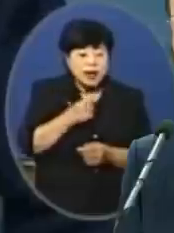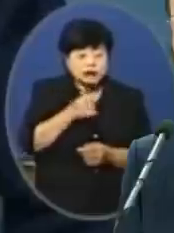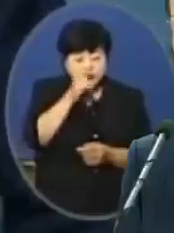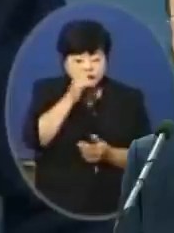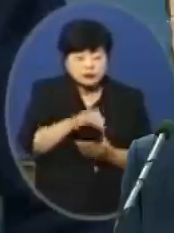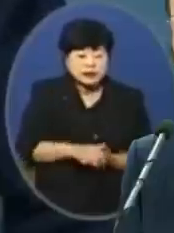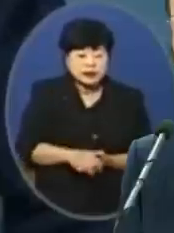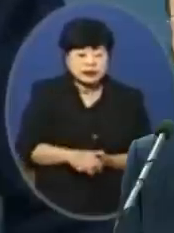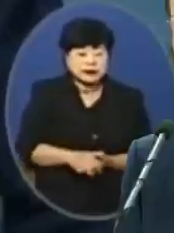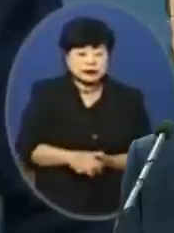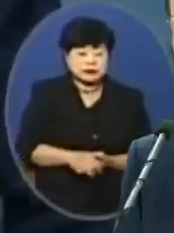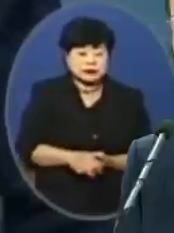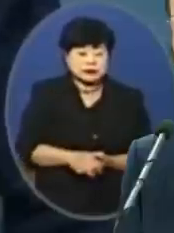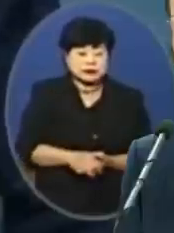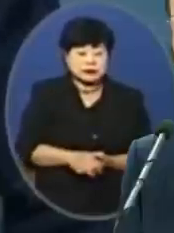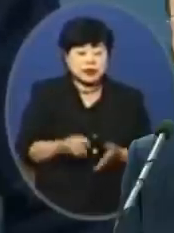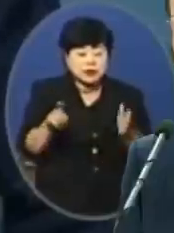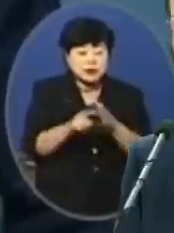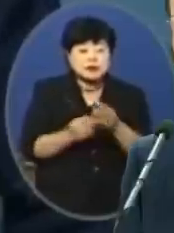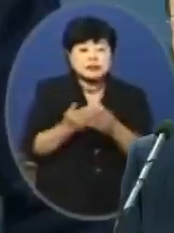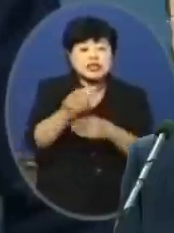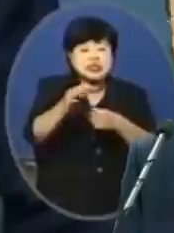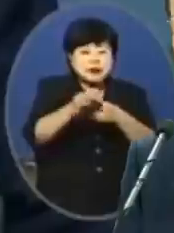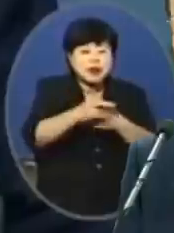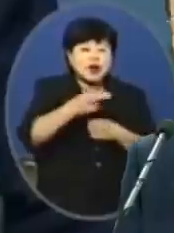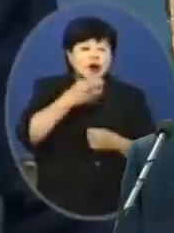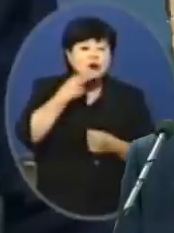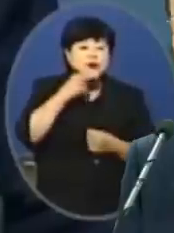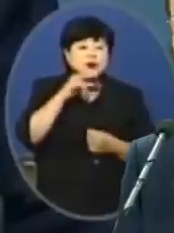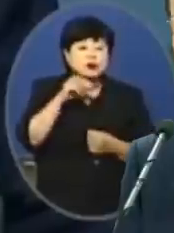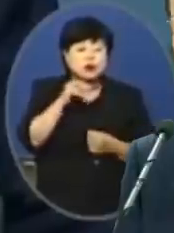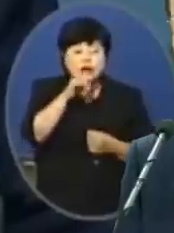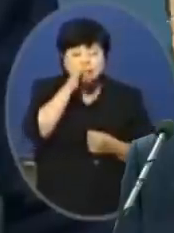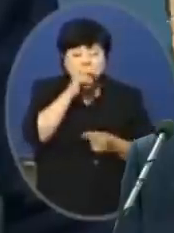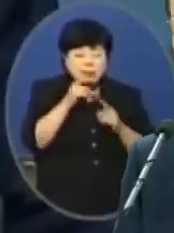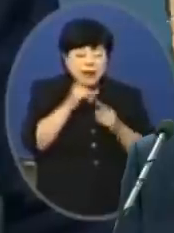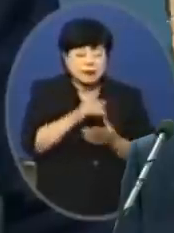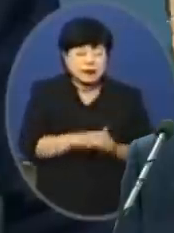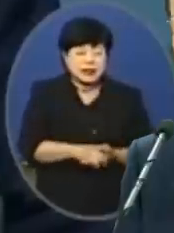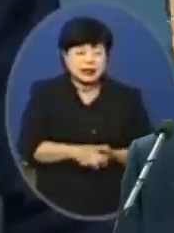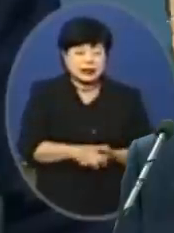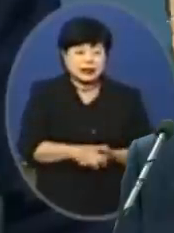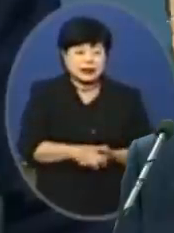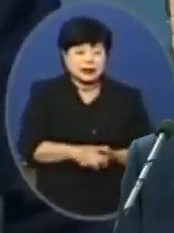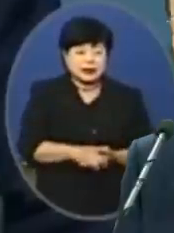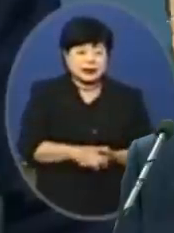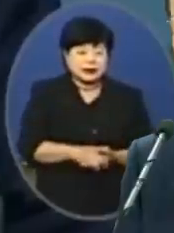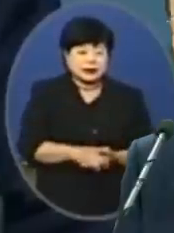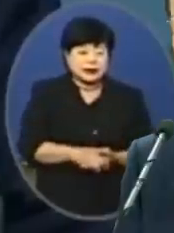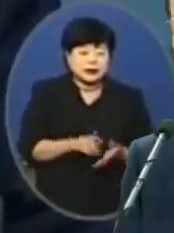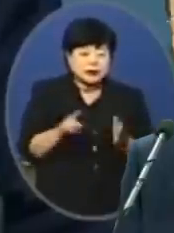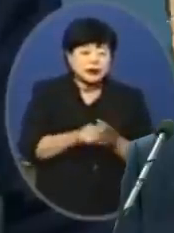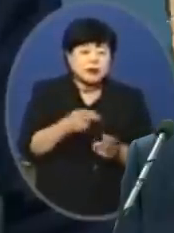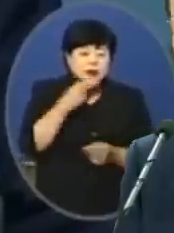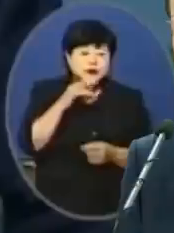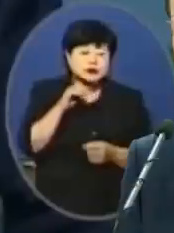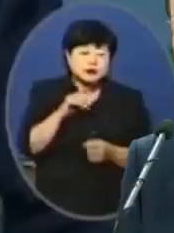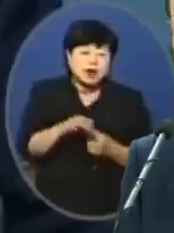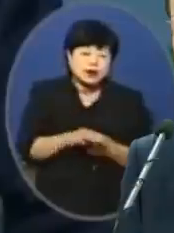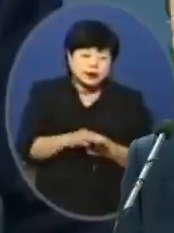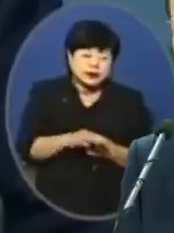것입니다. 믿음이 생기면 없는 것을 있는 것처럼 고백하는 것입니다. 믿음이 없으면